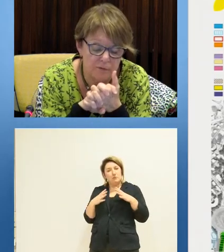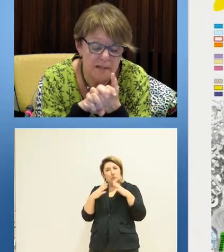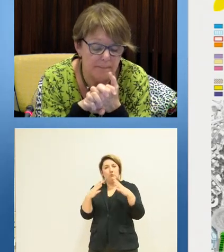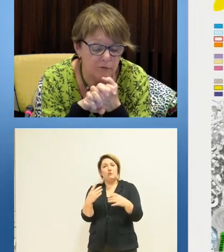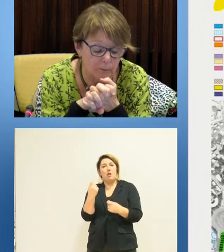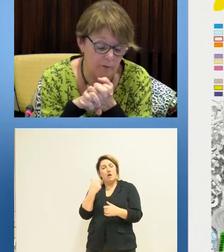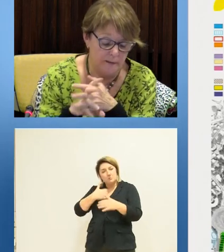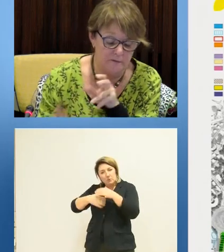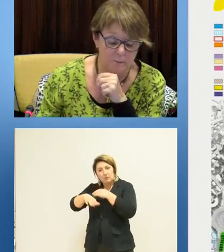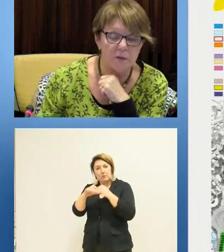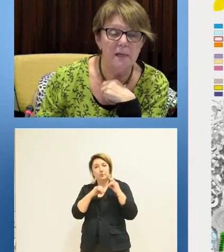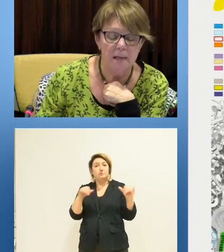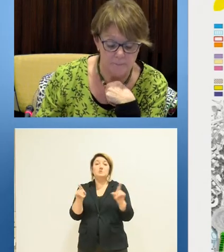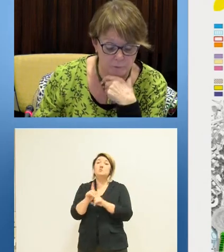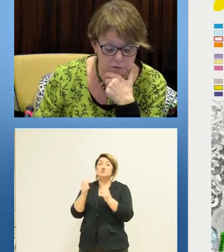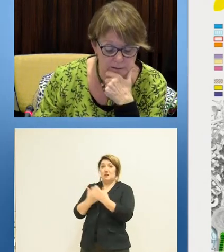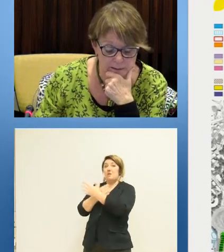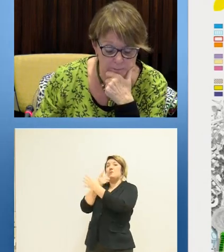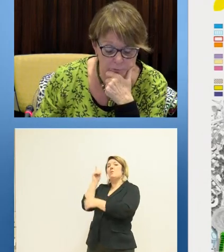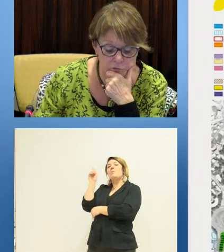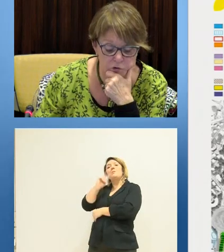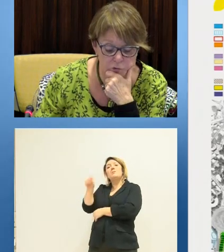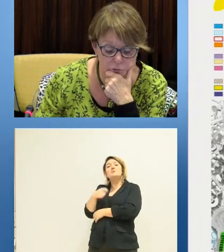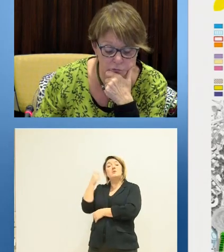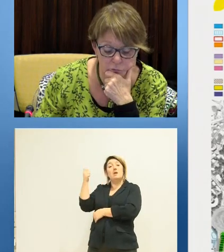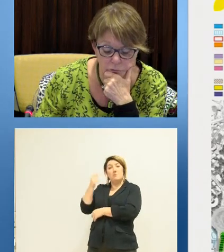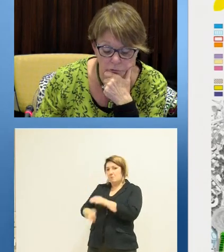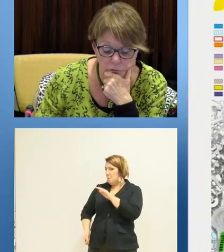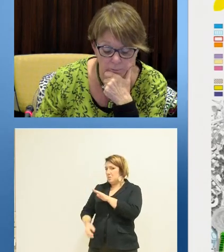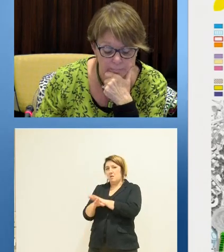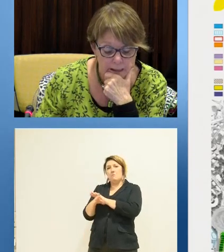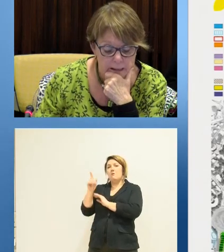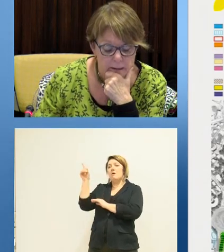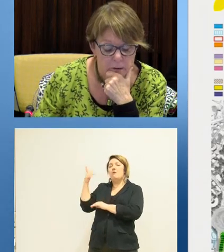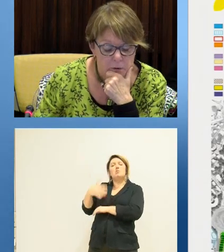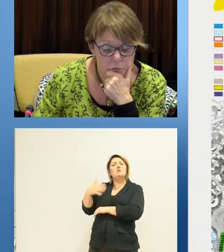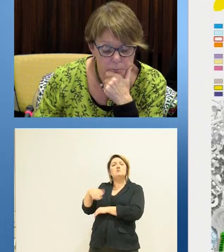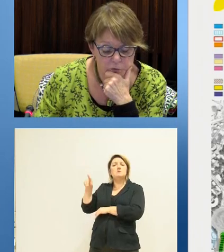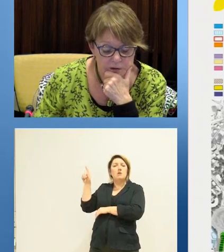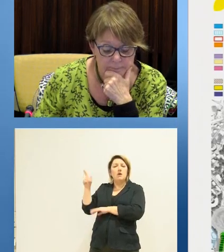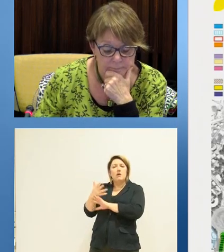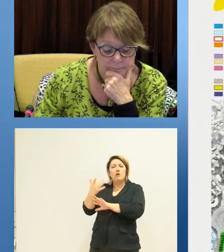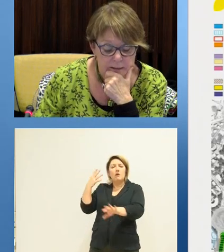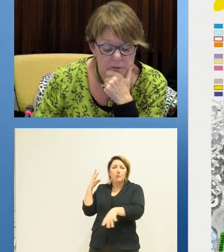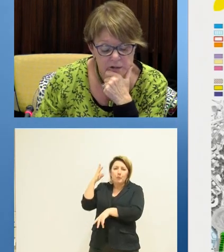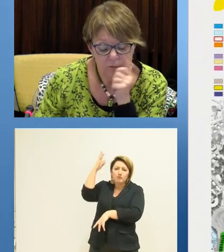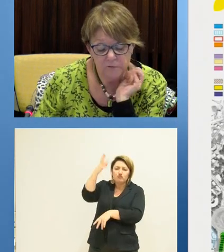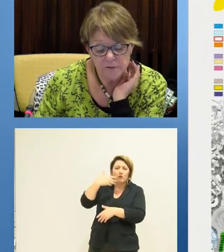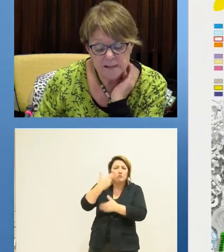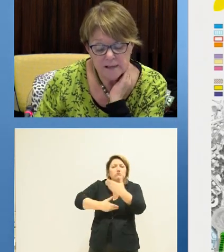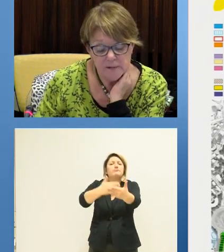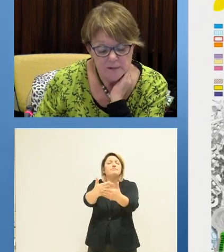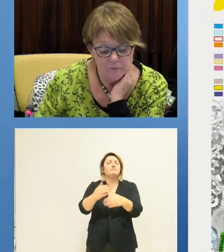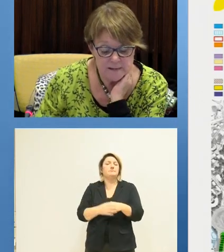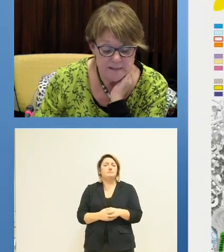ville mais aussi la métropole bien évidemment qui elle porte qui était porteuse du du projet l'engagement